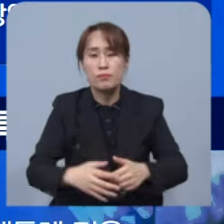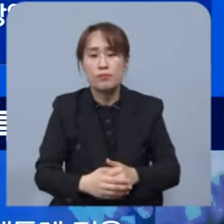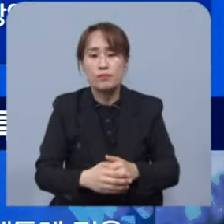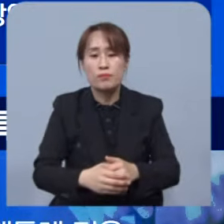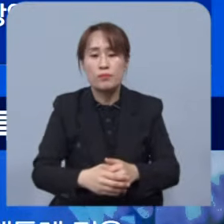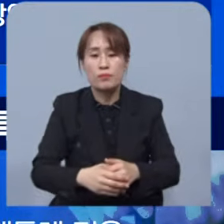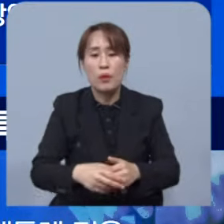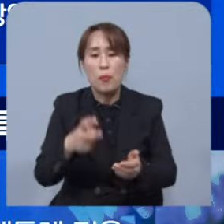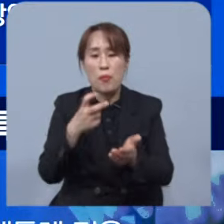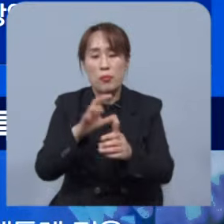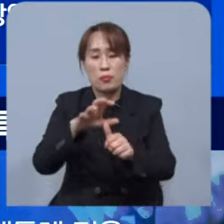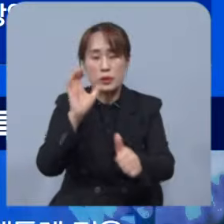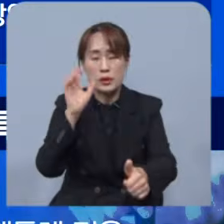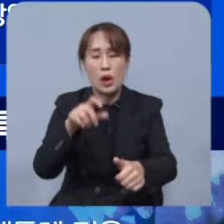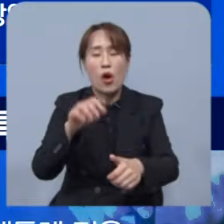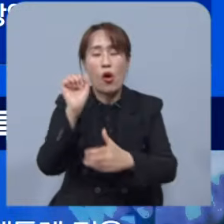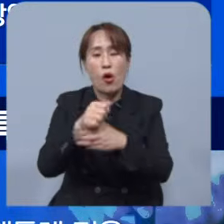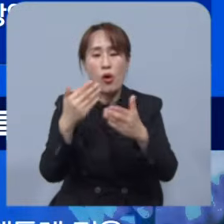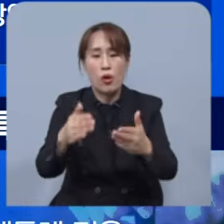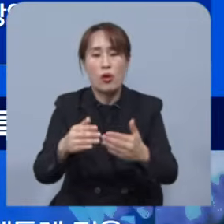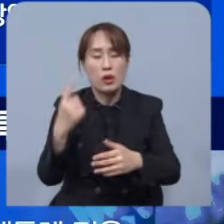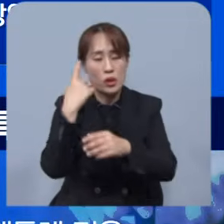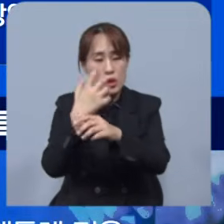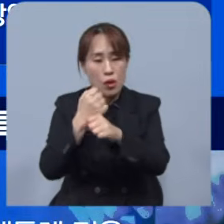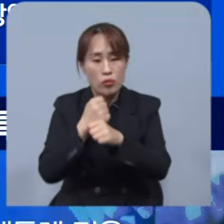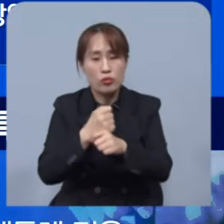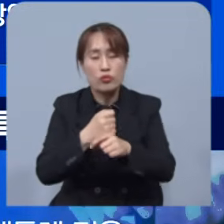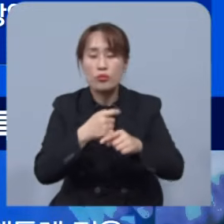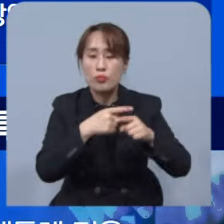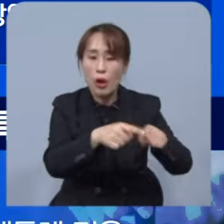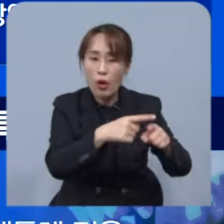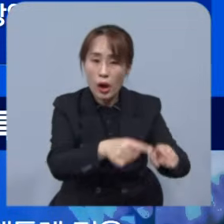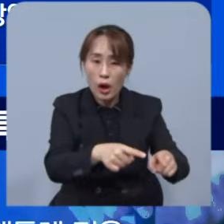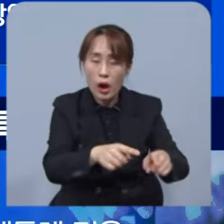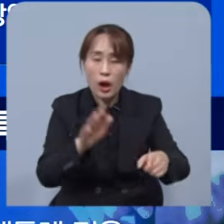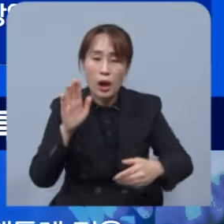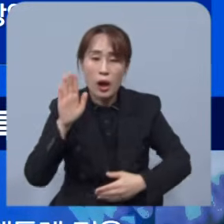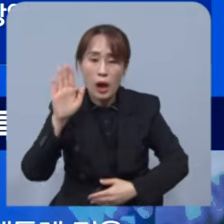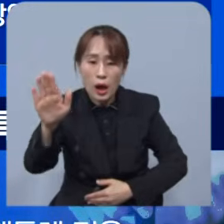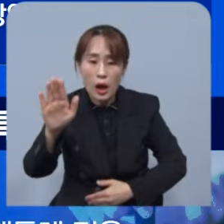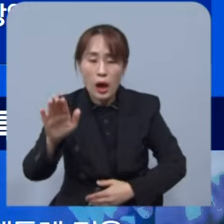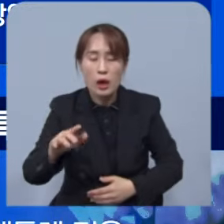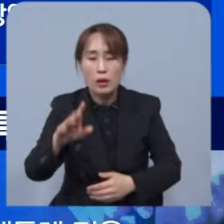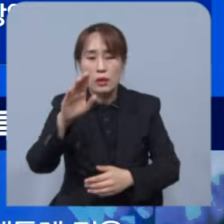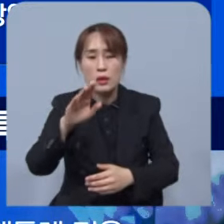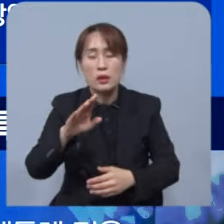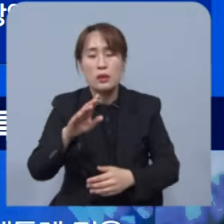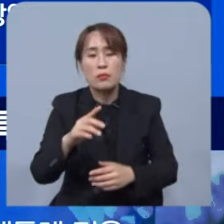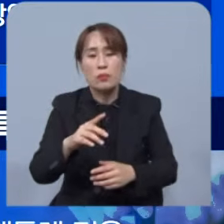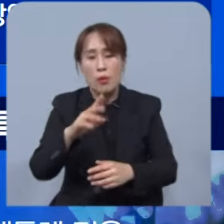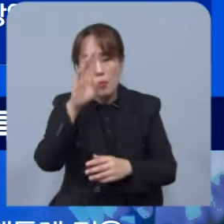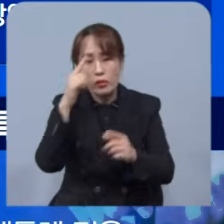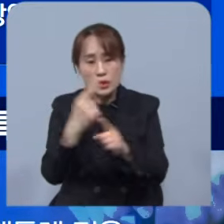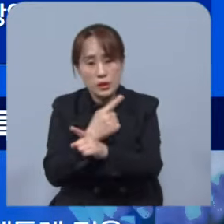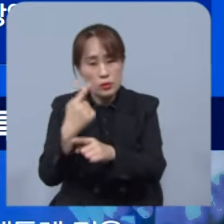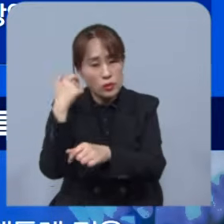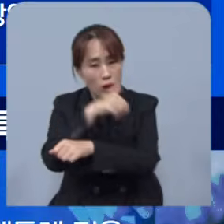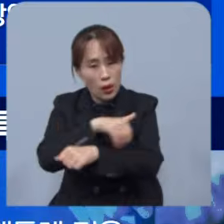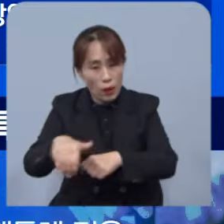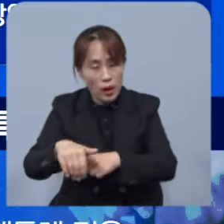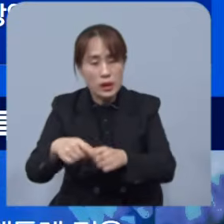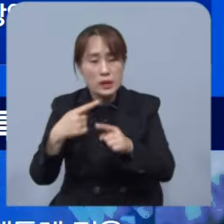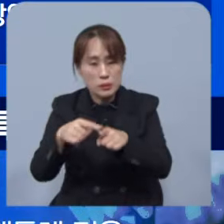규제 특례에서 허용 중인 임상연구 심의를 앞으로는 치료계획 심의까지